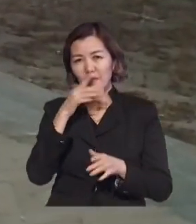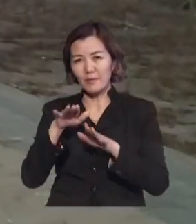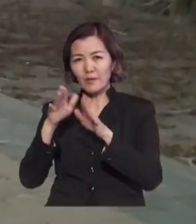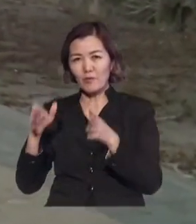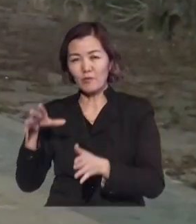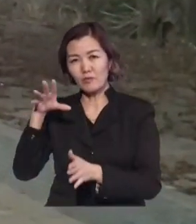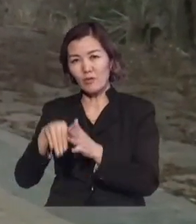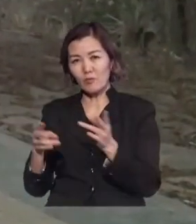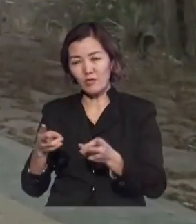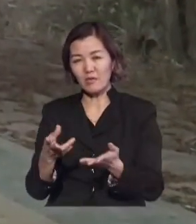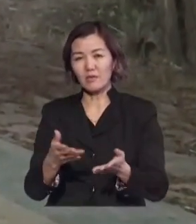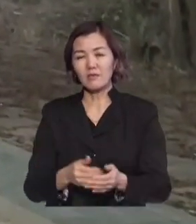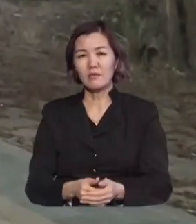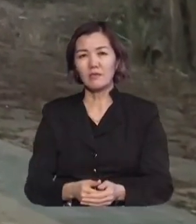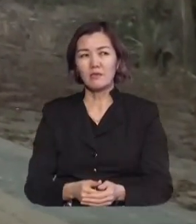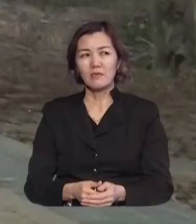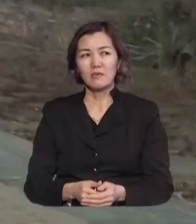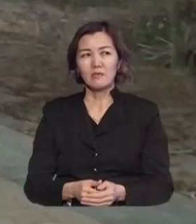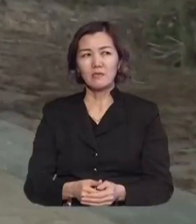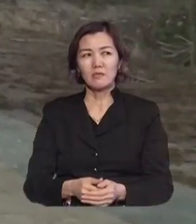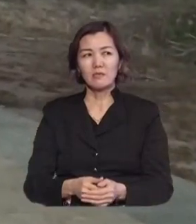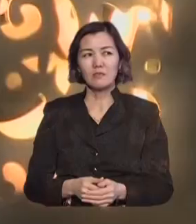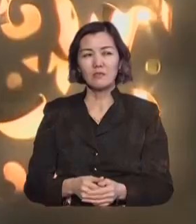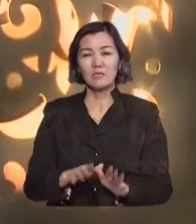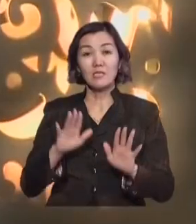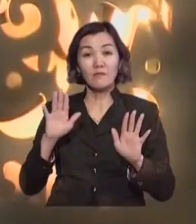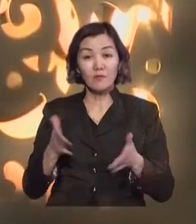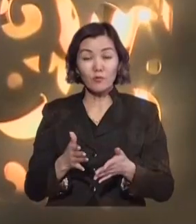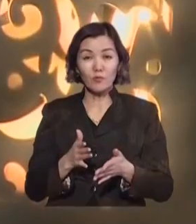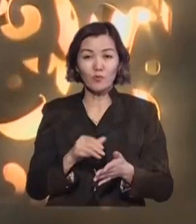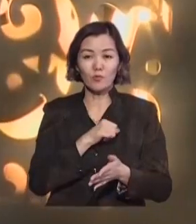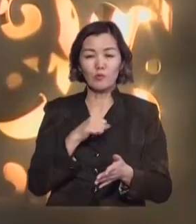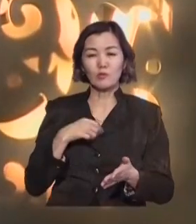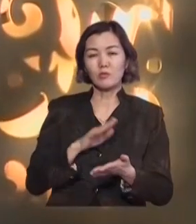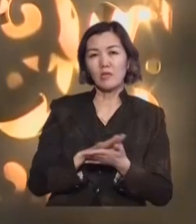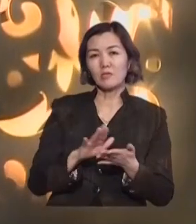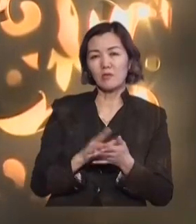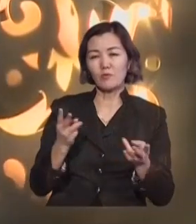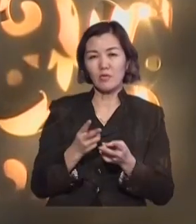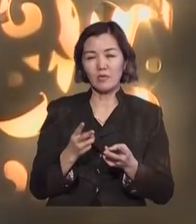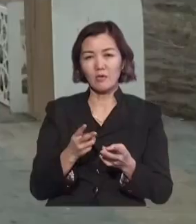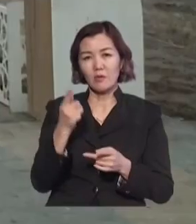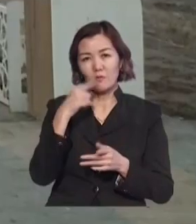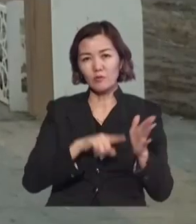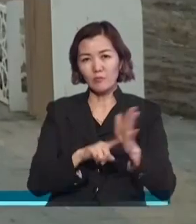емес. Абайсызда түсіп жатса жолыңызда, тазалықты өзіңнен бастайсың да. Міне,